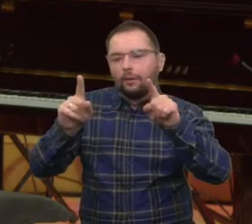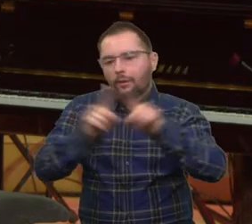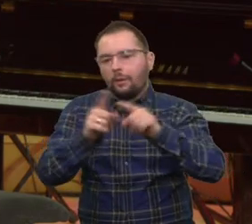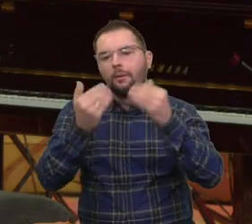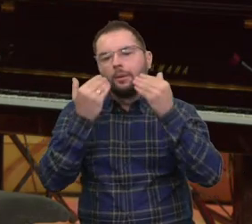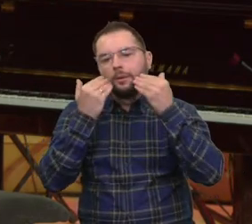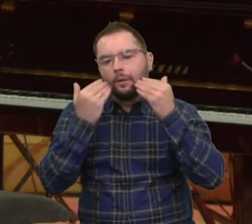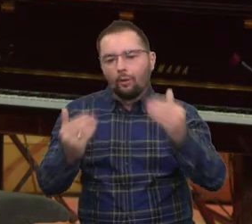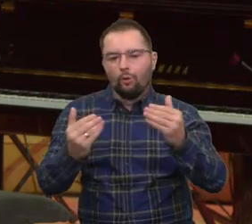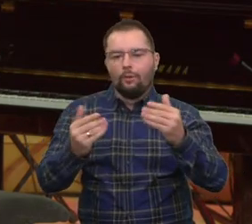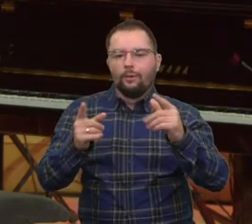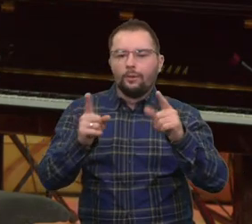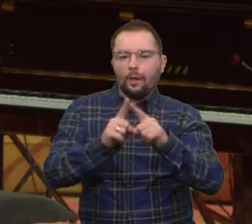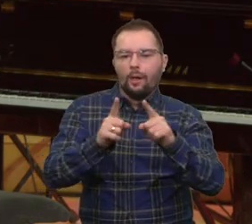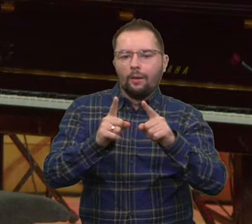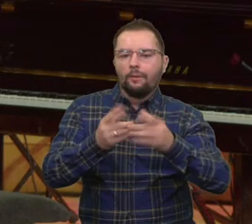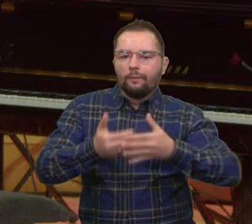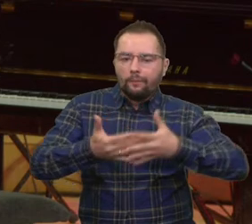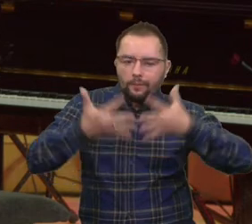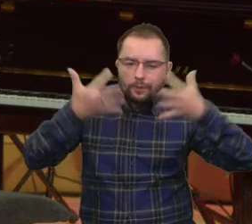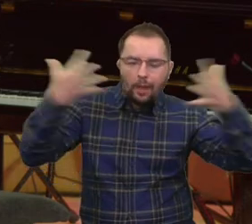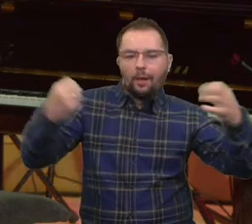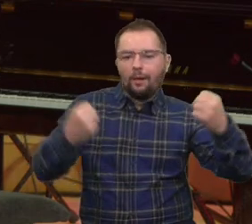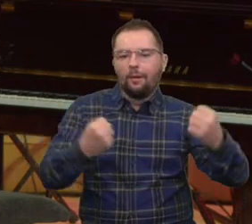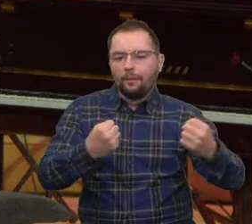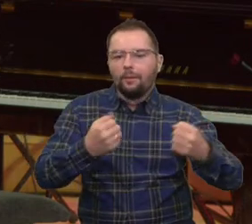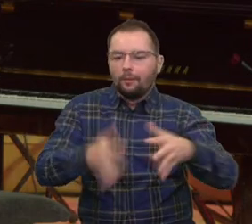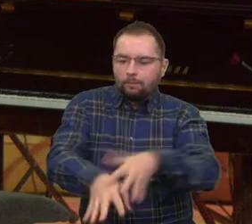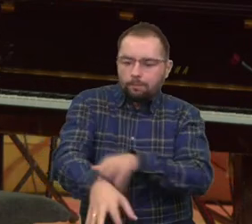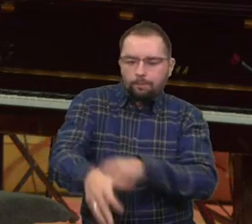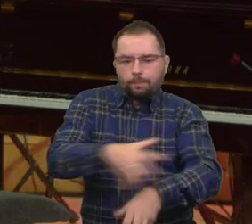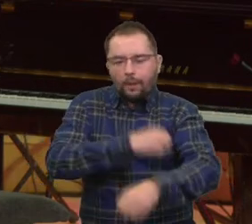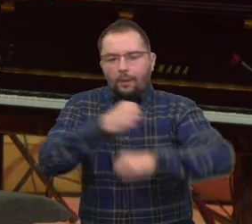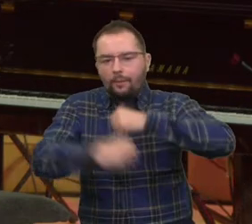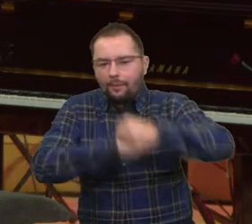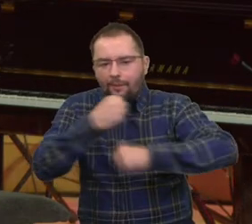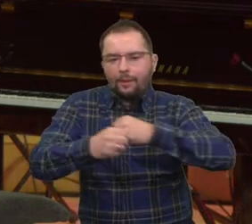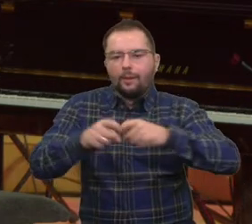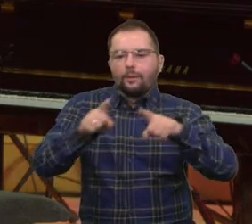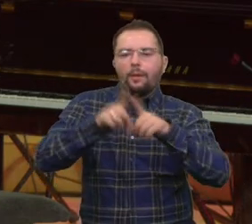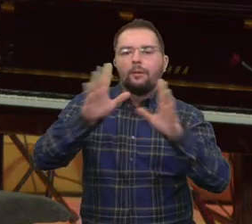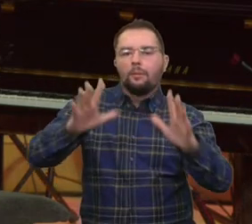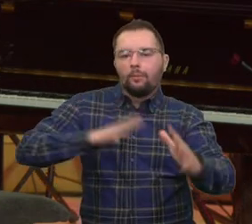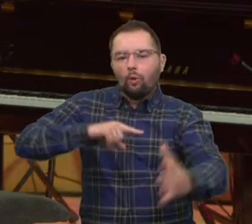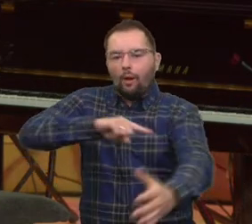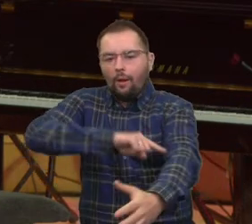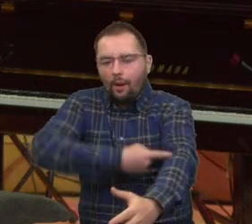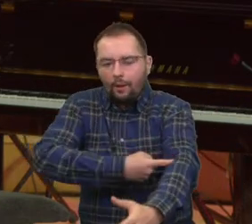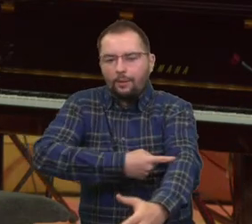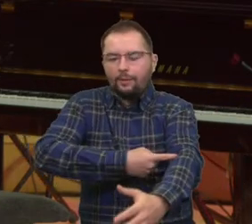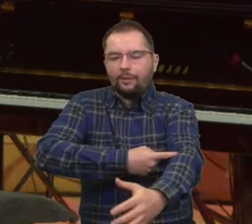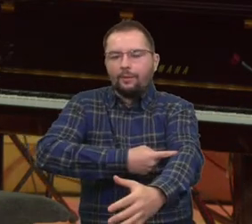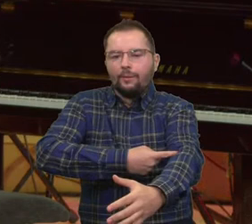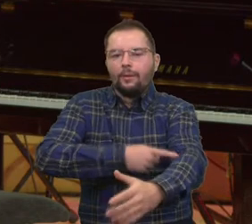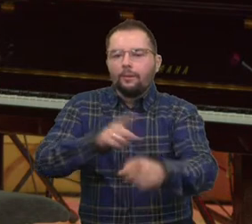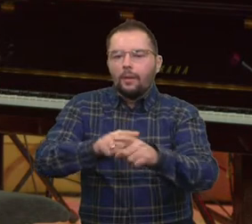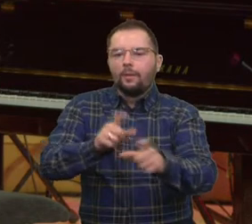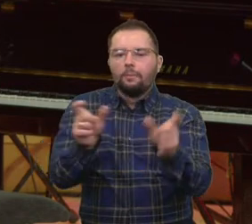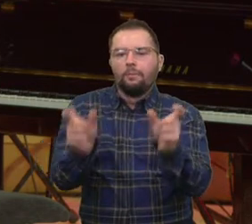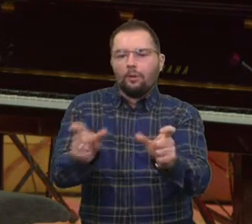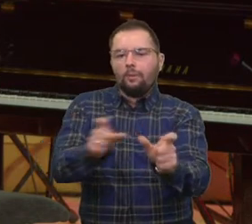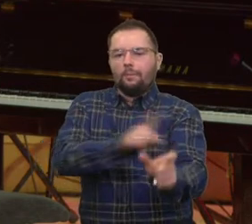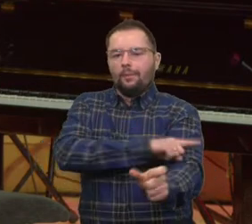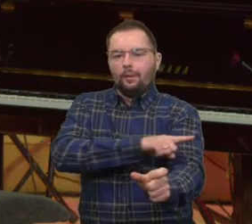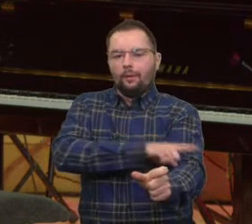za tą wielką pracę. Również tym, którzy byli w administracji, którzy pilnują